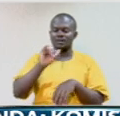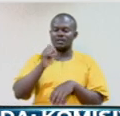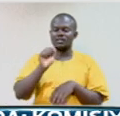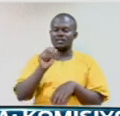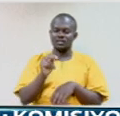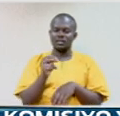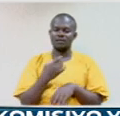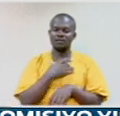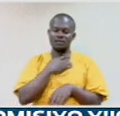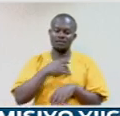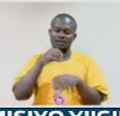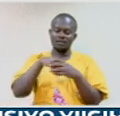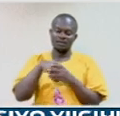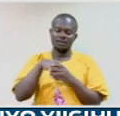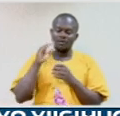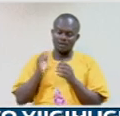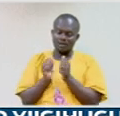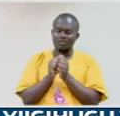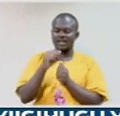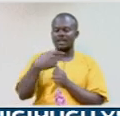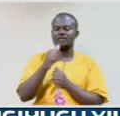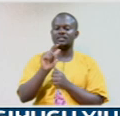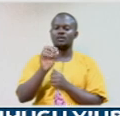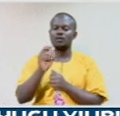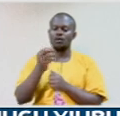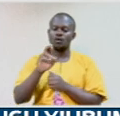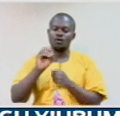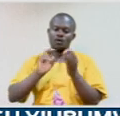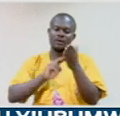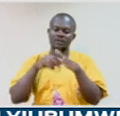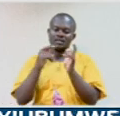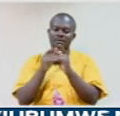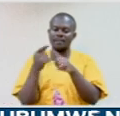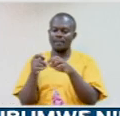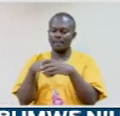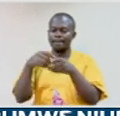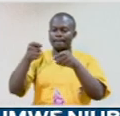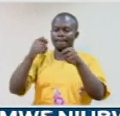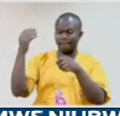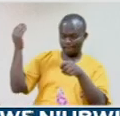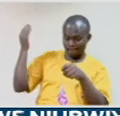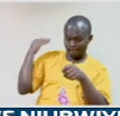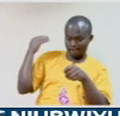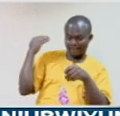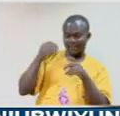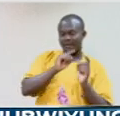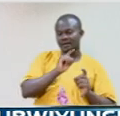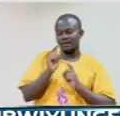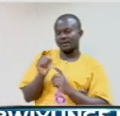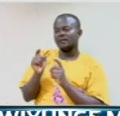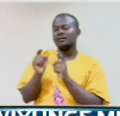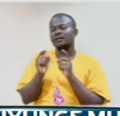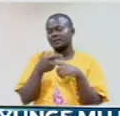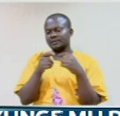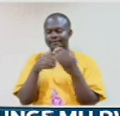bagira uruzinduko i Butare na Gikongoro bakoresha inama zitandukanye n'abategetsi baho abagisirikare